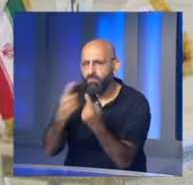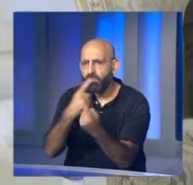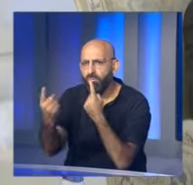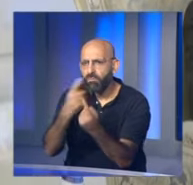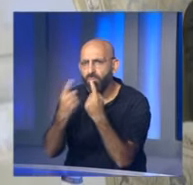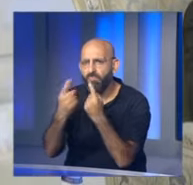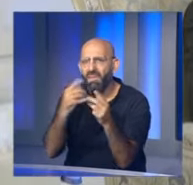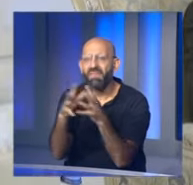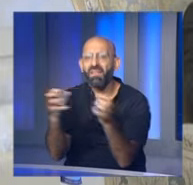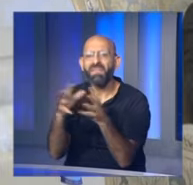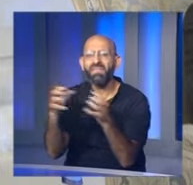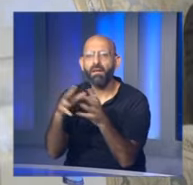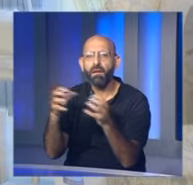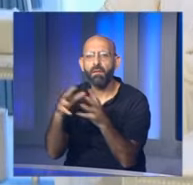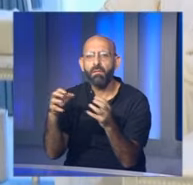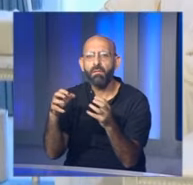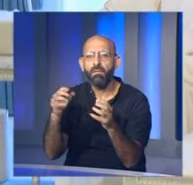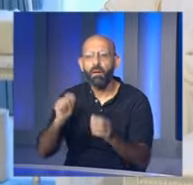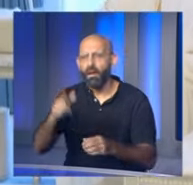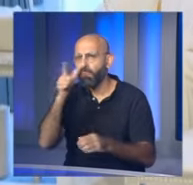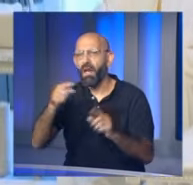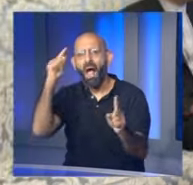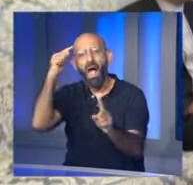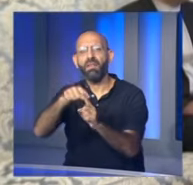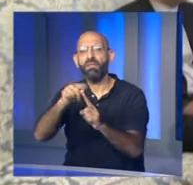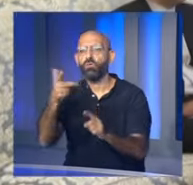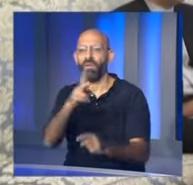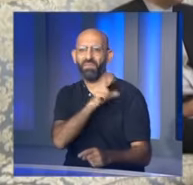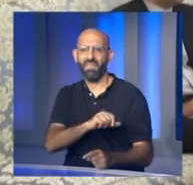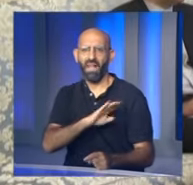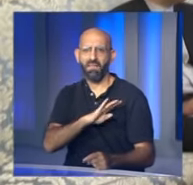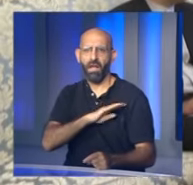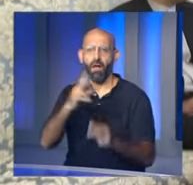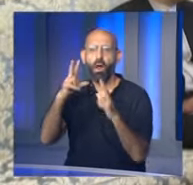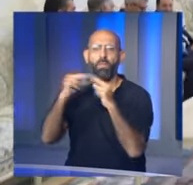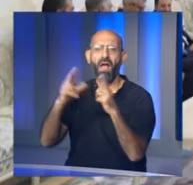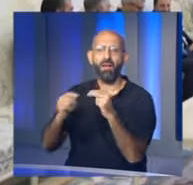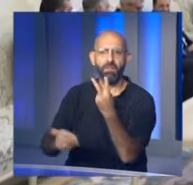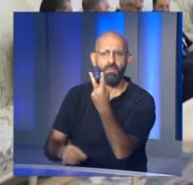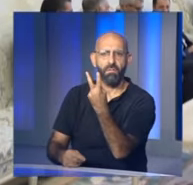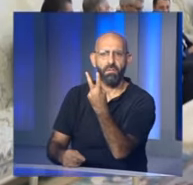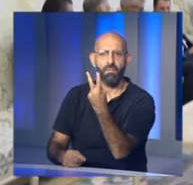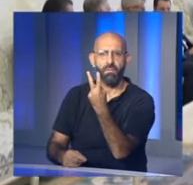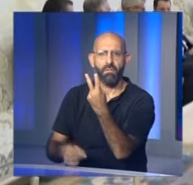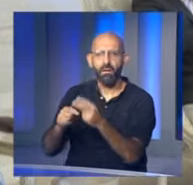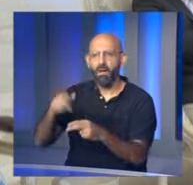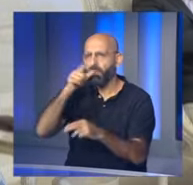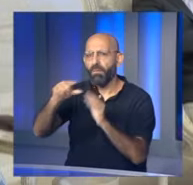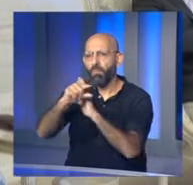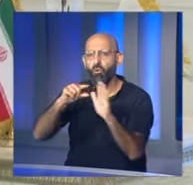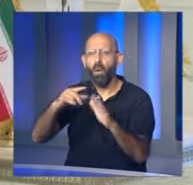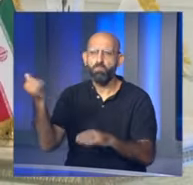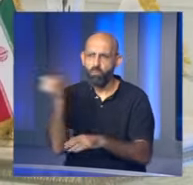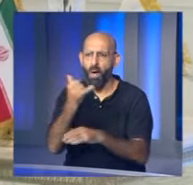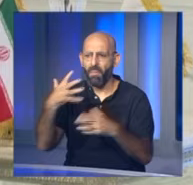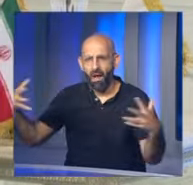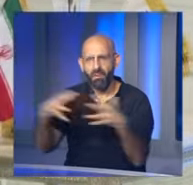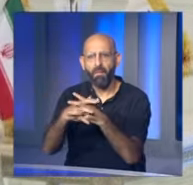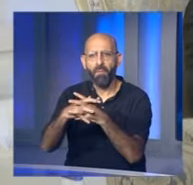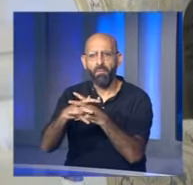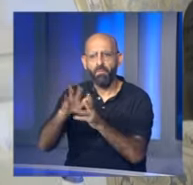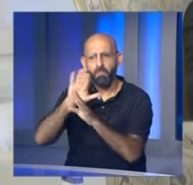وطرق دعمها وتعزيزها ومناقشه اخر التطورات في المنطقه لا سما منها في قطاع غزه ولبنان بالاضافه الى عدد